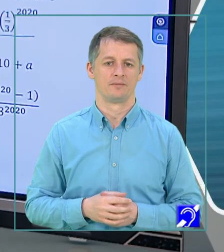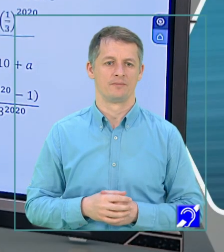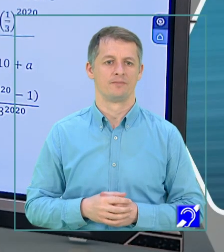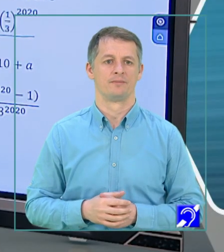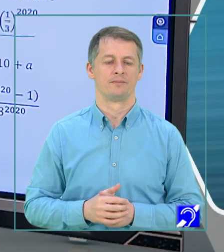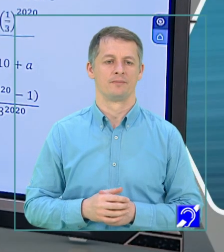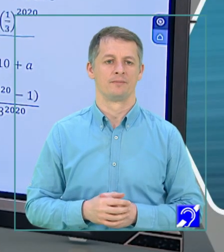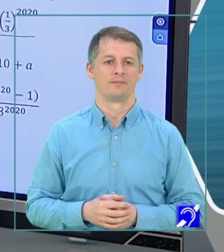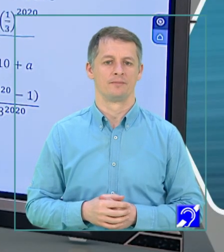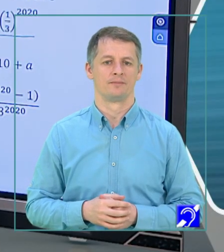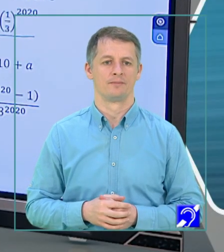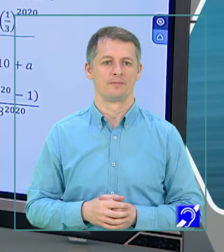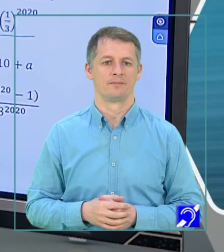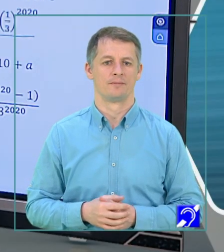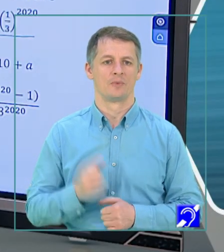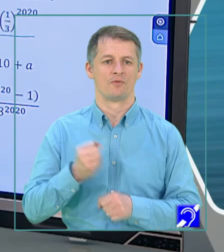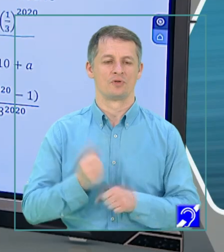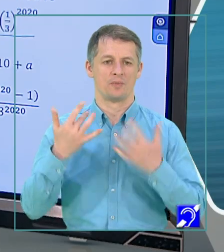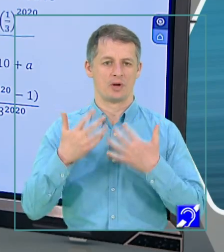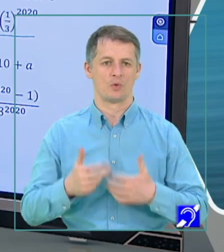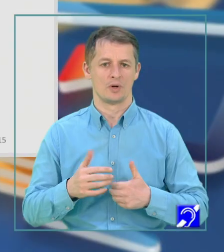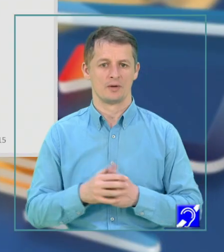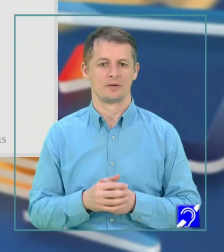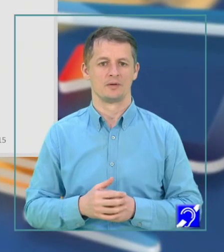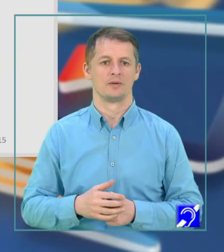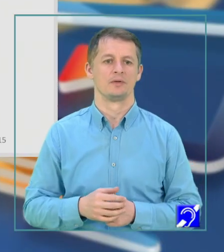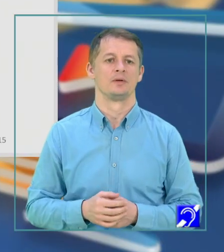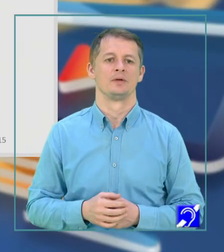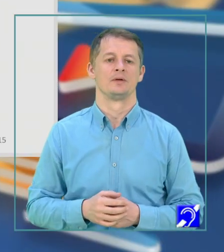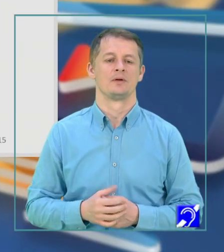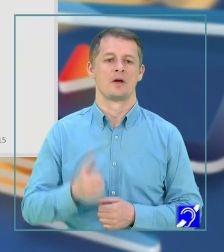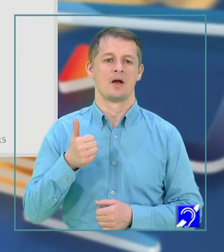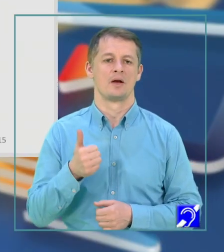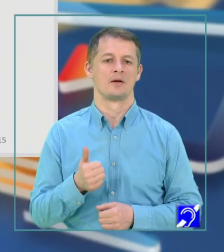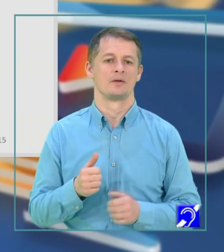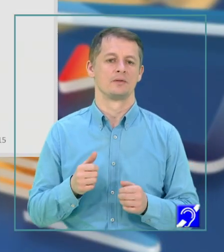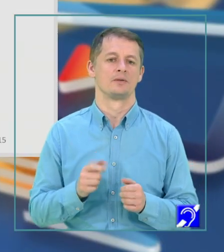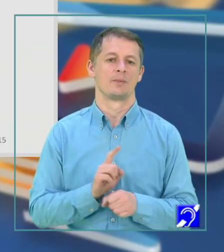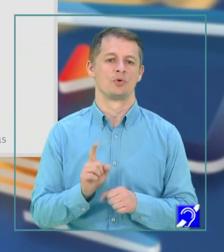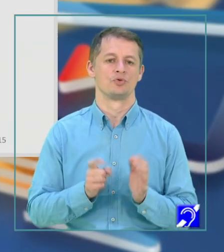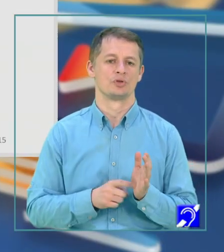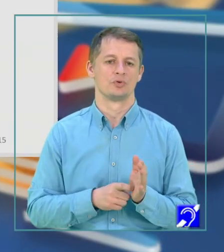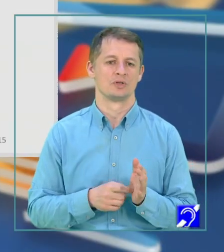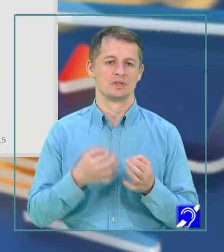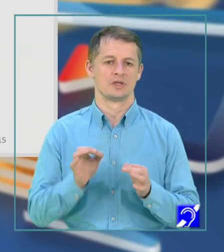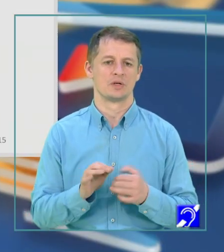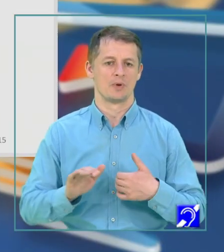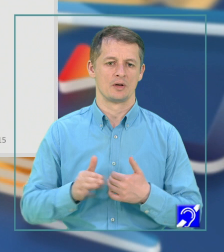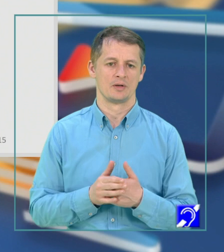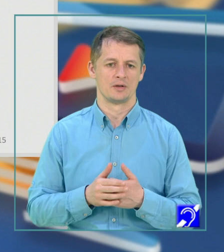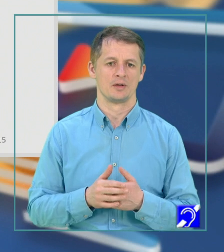plus a. Efectuând calculele, a, elementul cerut, ajunge 10 pe lângă 3